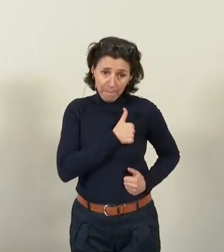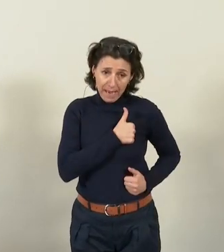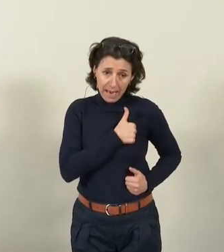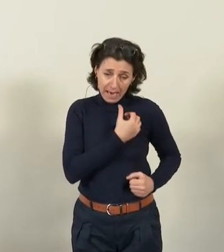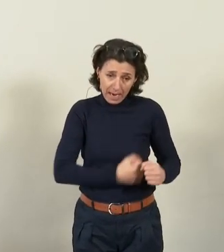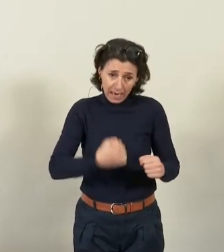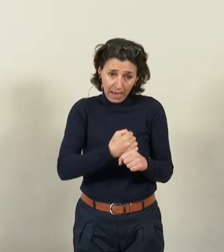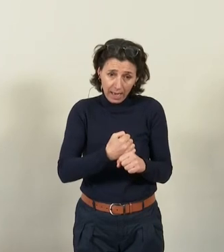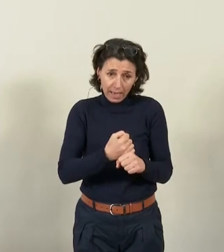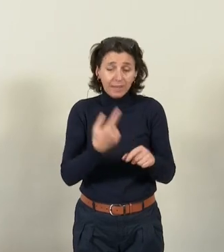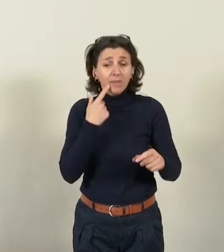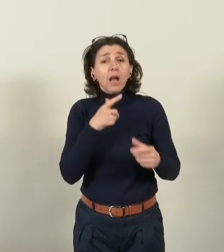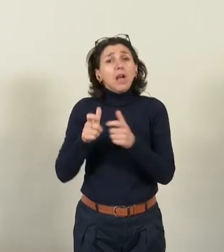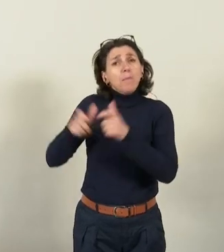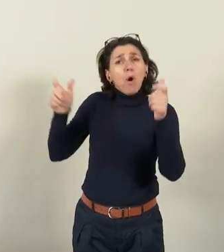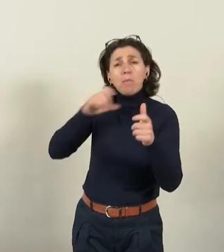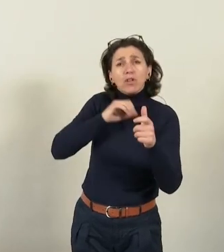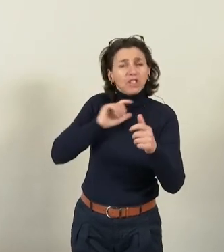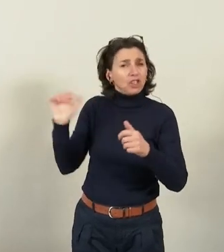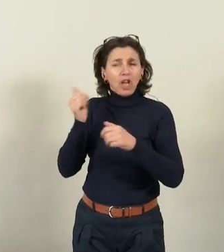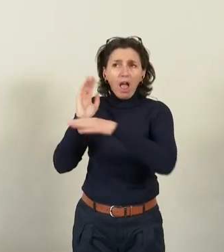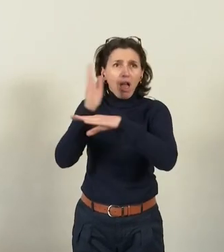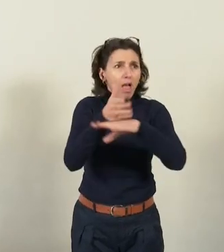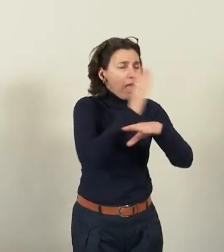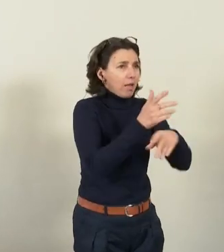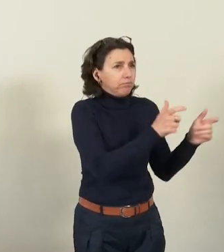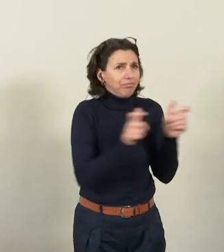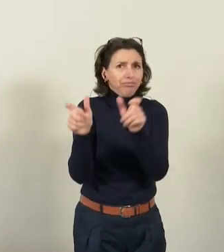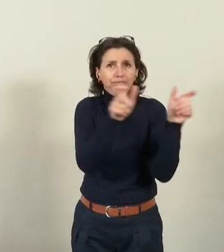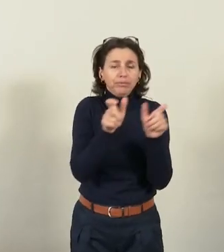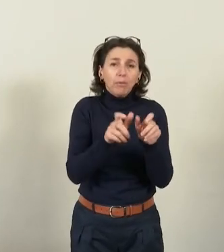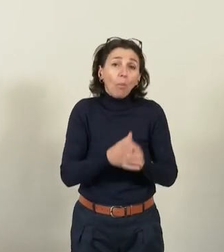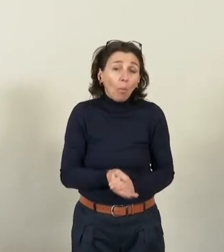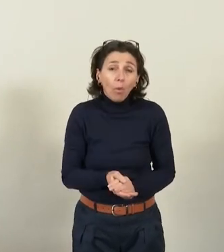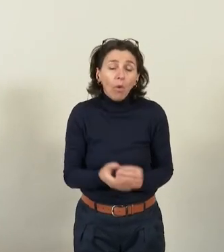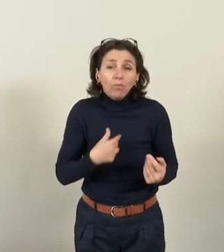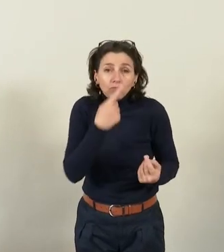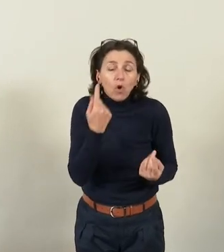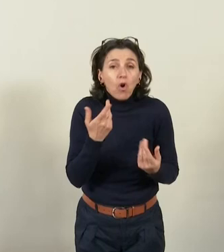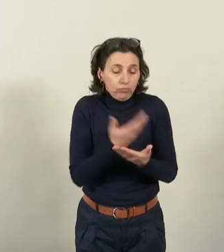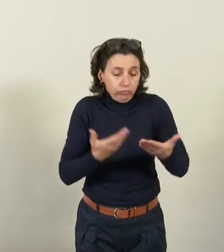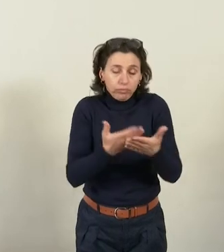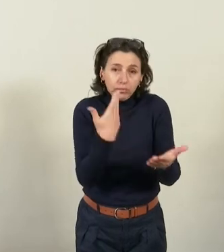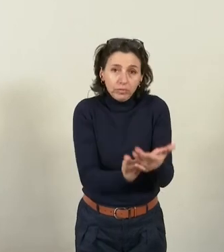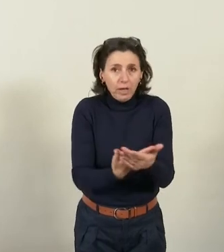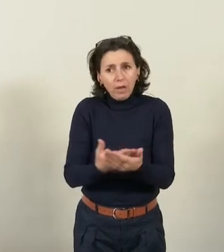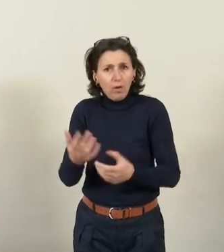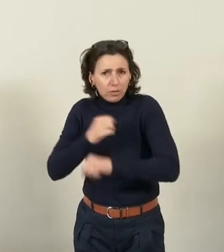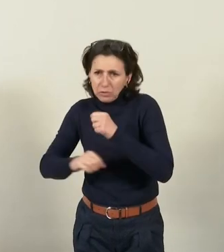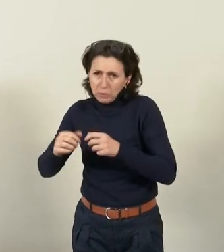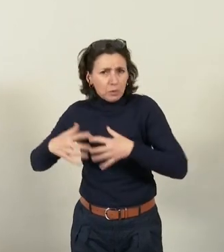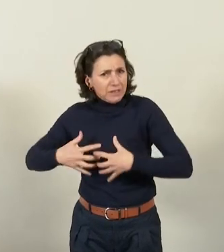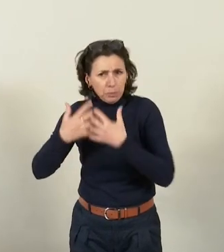les immeubles anciens existants moi je pense que dans ce domaine les dispositifs existent les unions de quartiers les associations tout le tissu